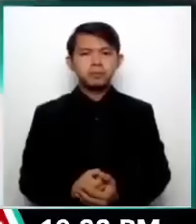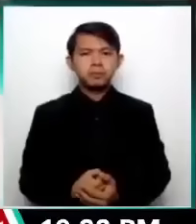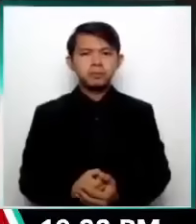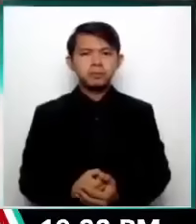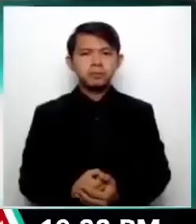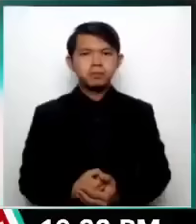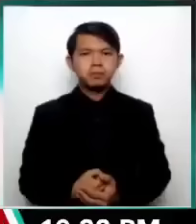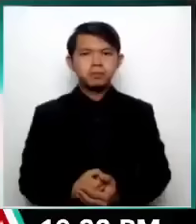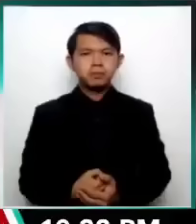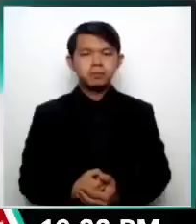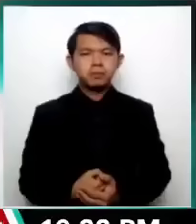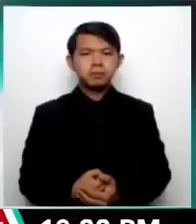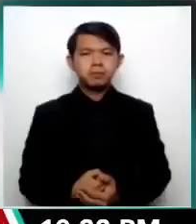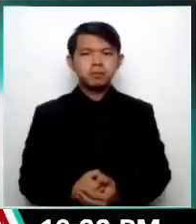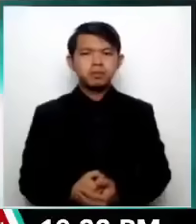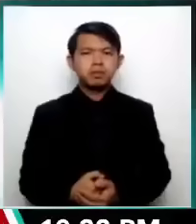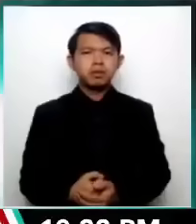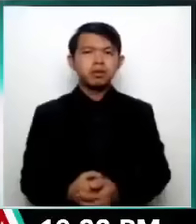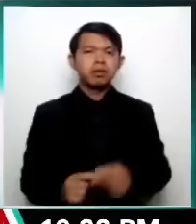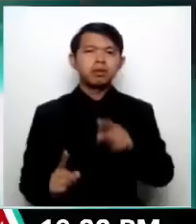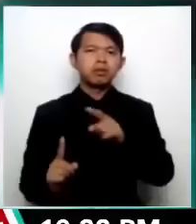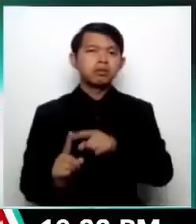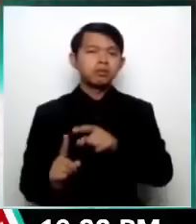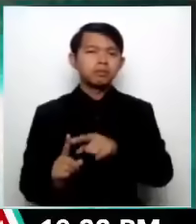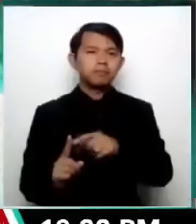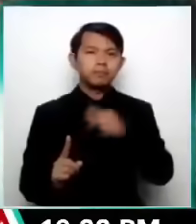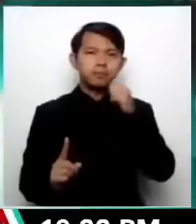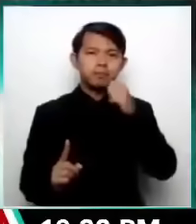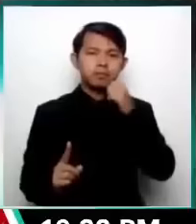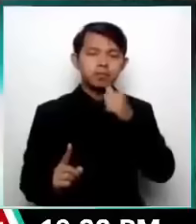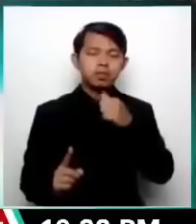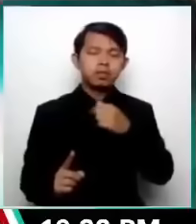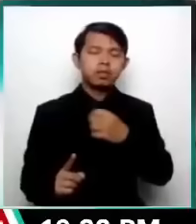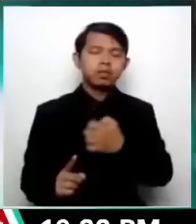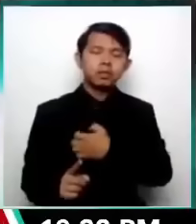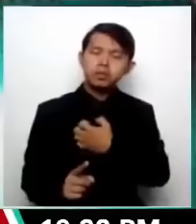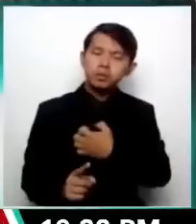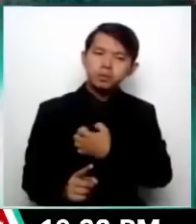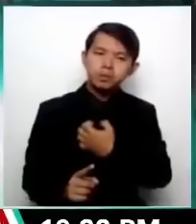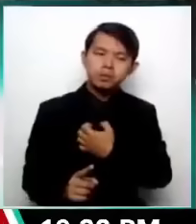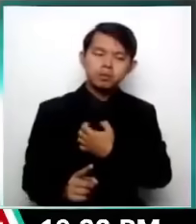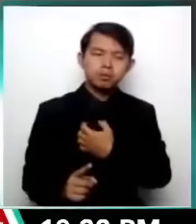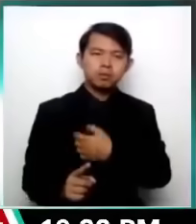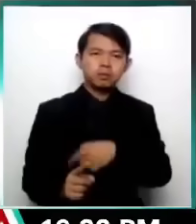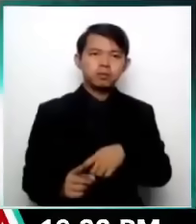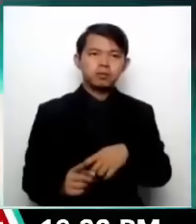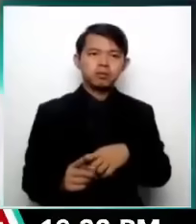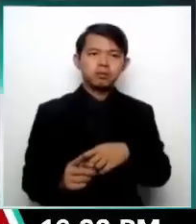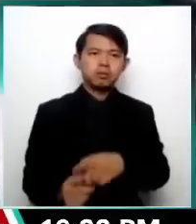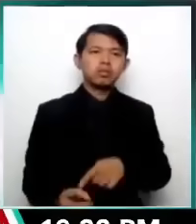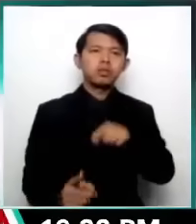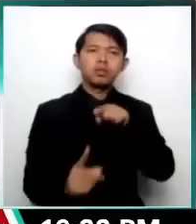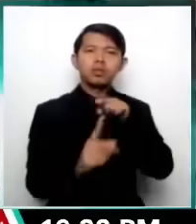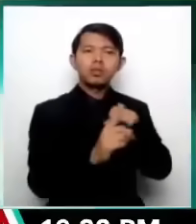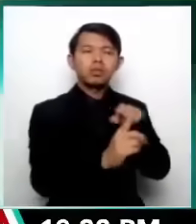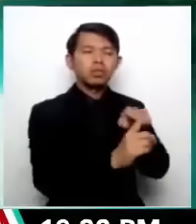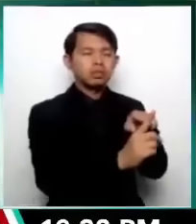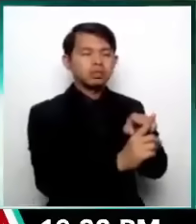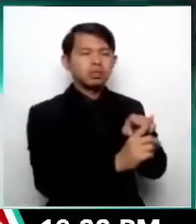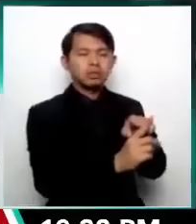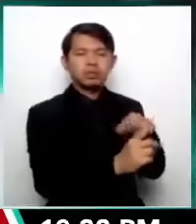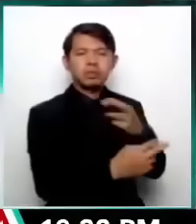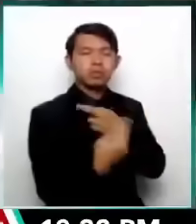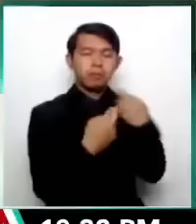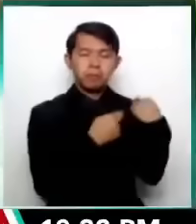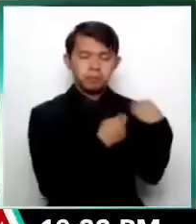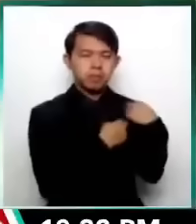Emosyonal ang dalagitang ito na makaharap si Alejandro Guerrera, isa sa maumanoy humalay sa kanya at kanyang kaibigan. Sinalakay ng Baseco Police Station ang